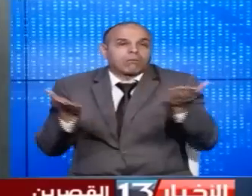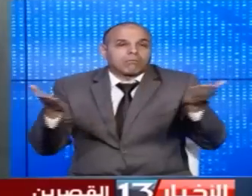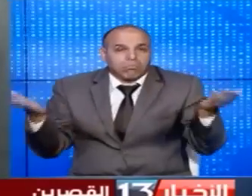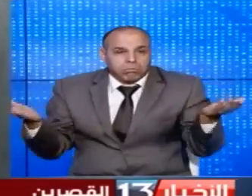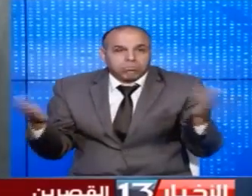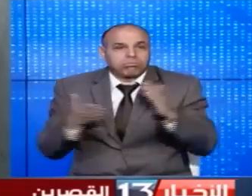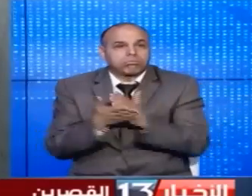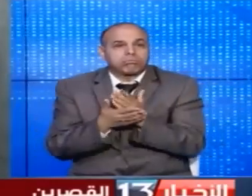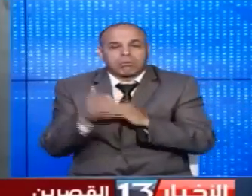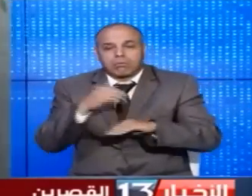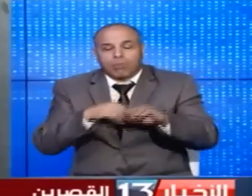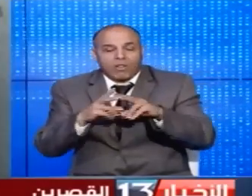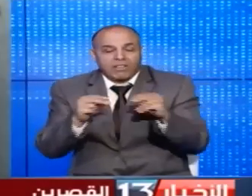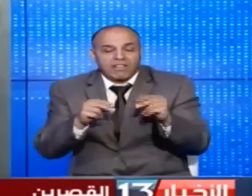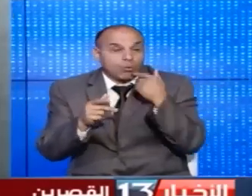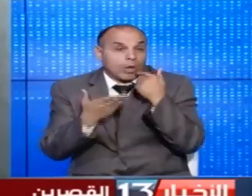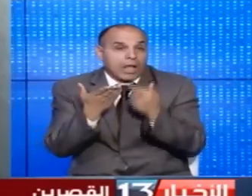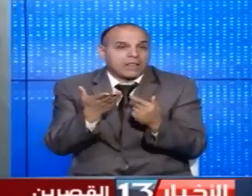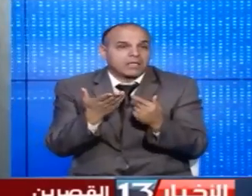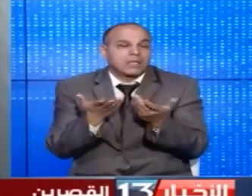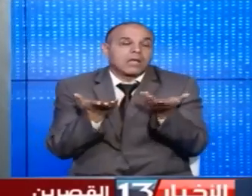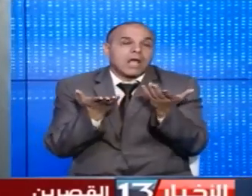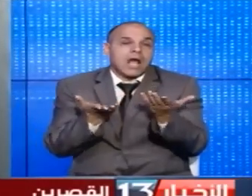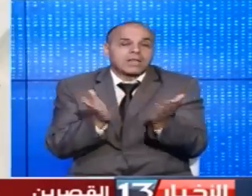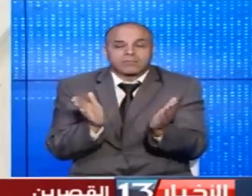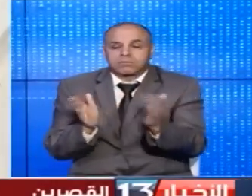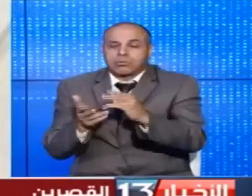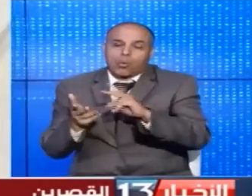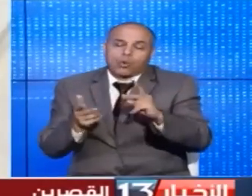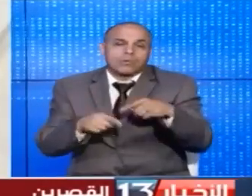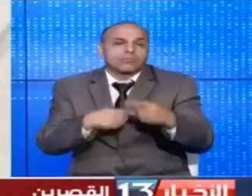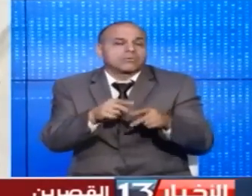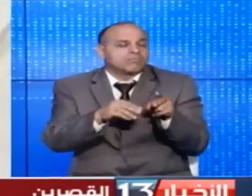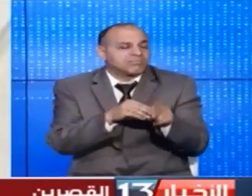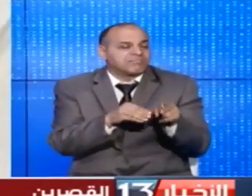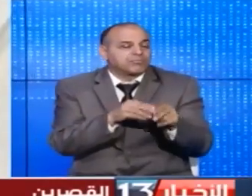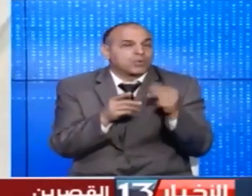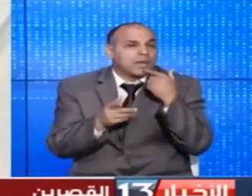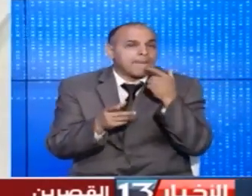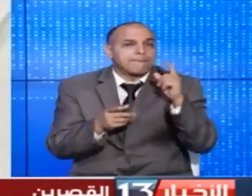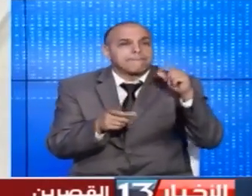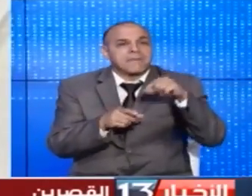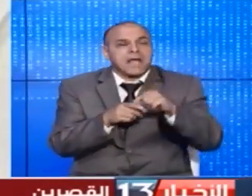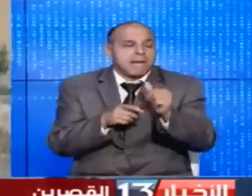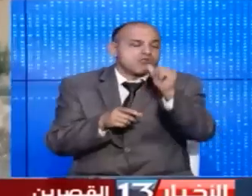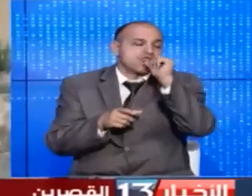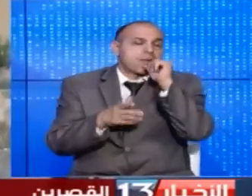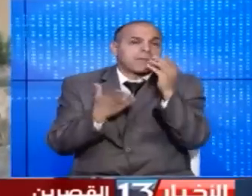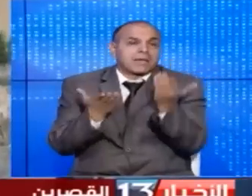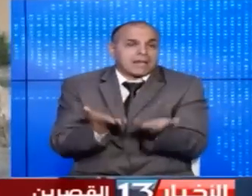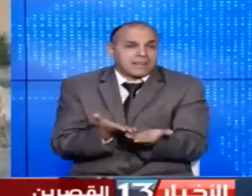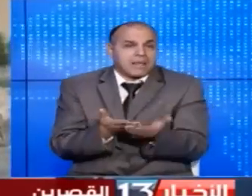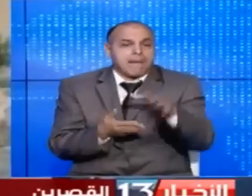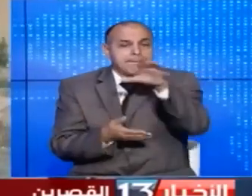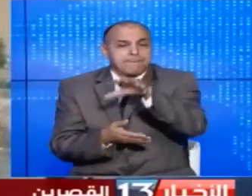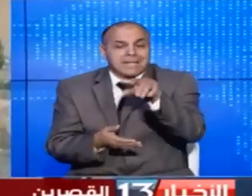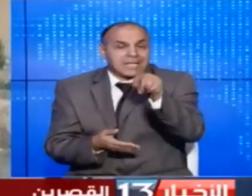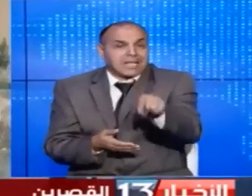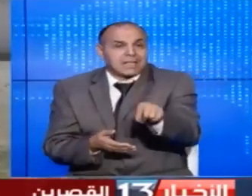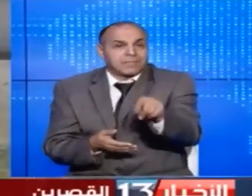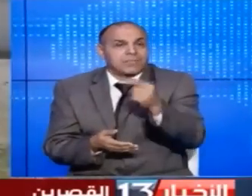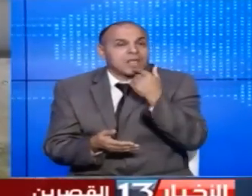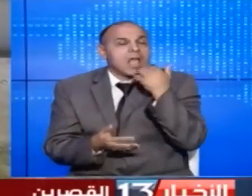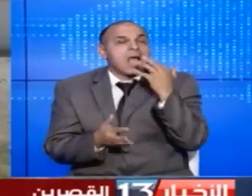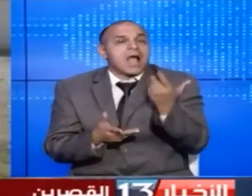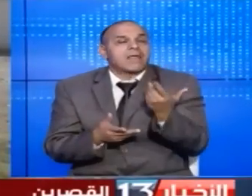والطهي والتنظيف. في ظل الانقطاعات المتواصلة للمياه الصالحة للشرب هذه المنطقة